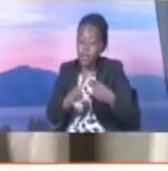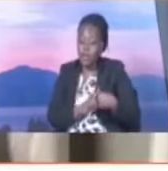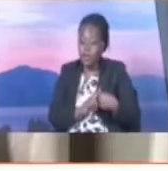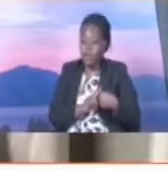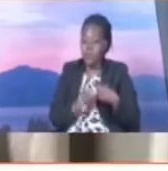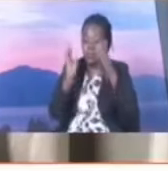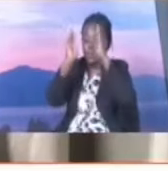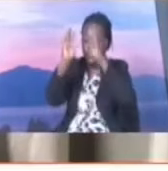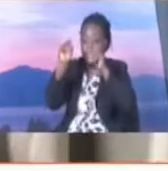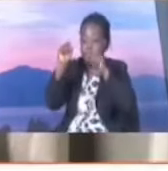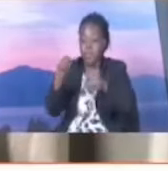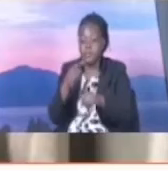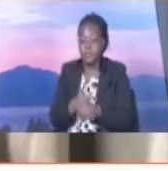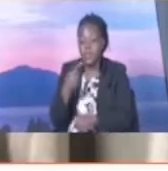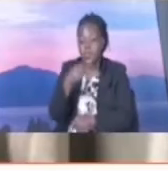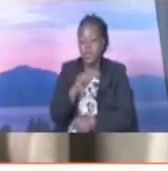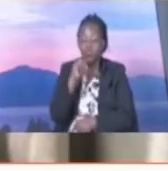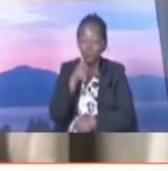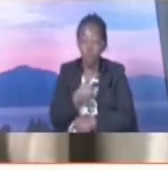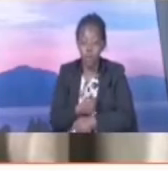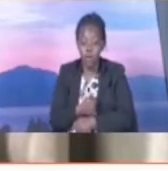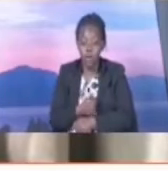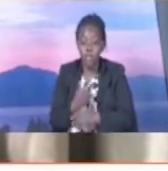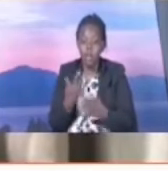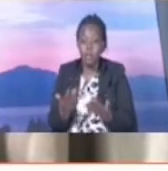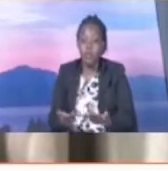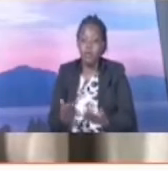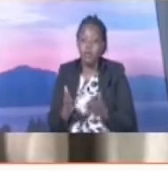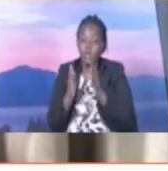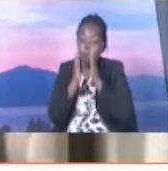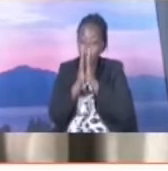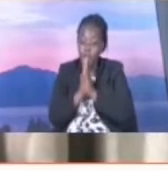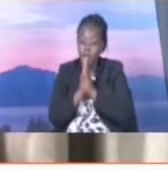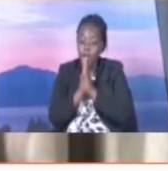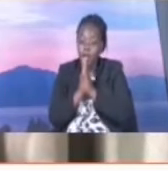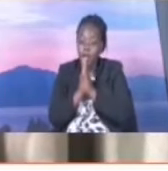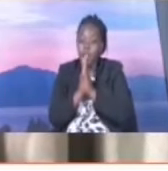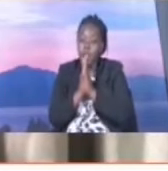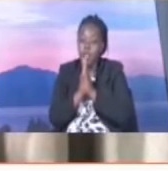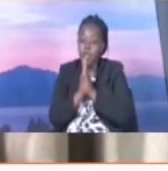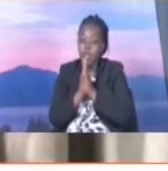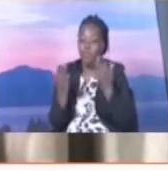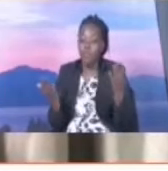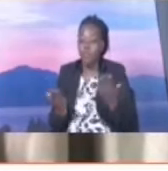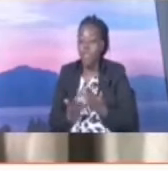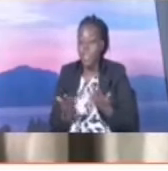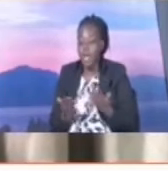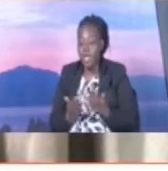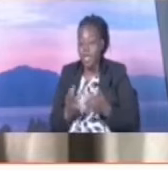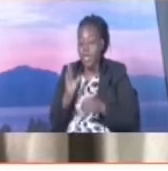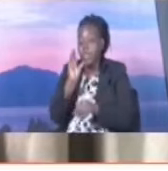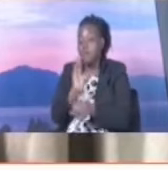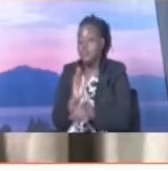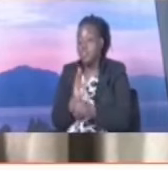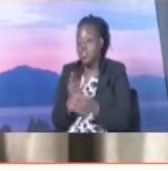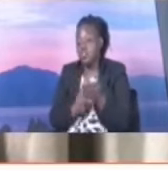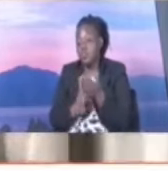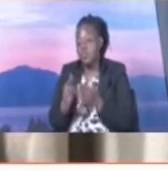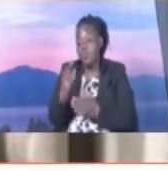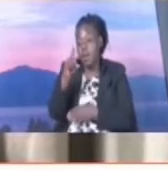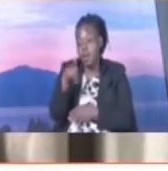guno. Ate olunaku lw'enkya tugenda kubeera n'okusaba okw'entikko mu kkanisa y'omutukuvu